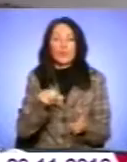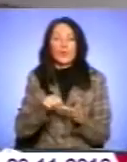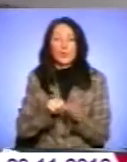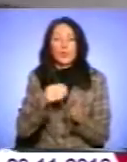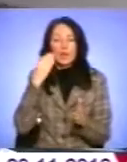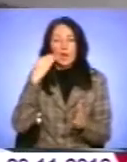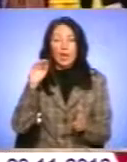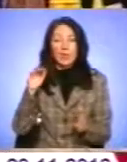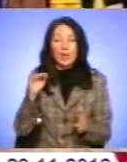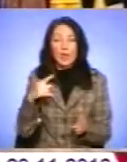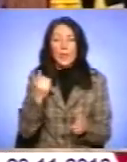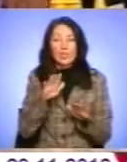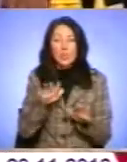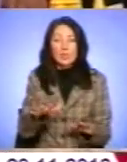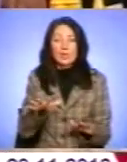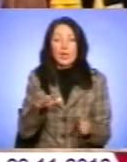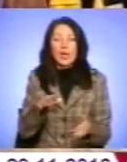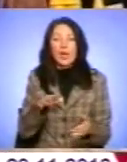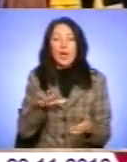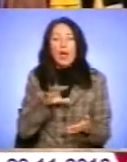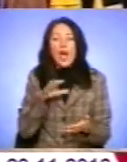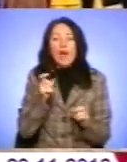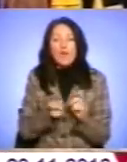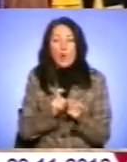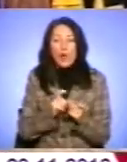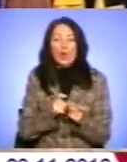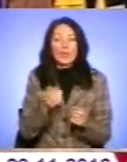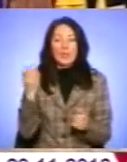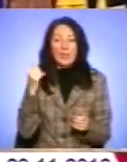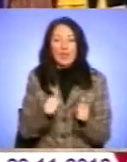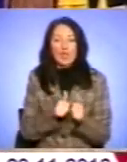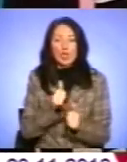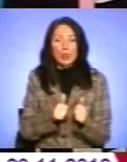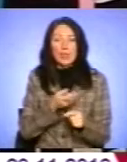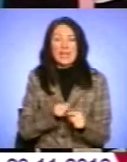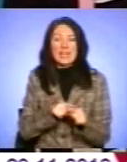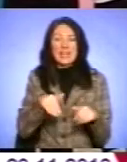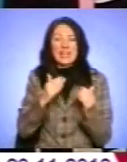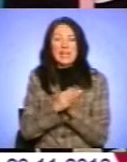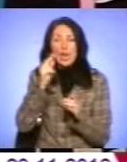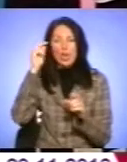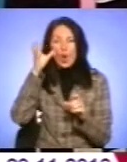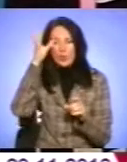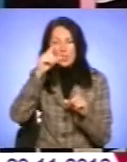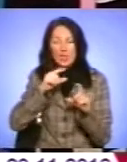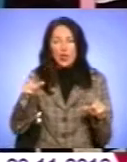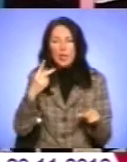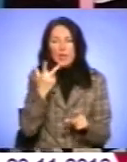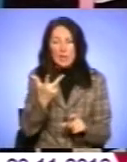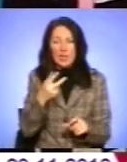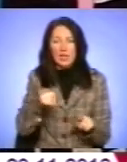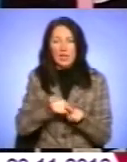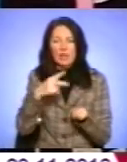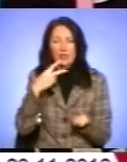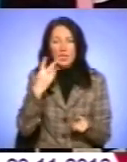якомога краще. Перше місце самовіддано виборювали давні суперники. Це загальноосвітня школа номер 3 та